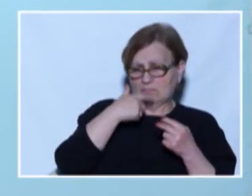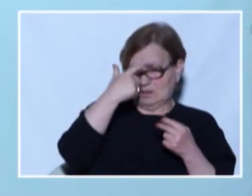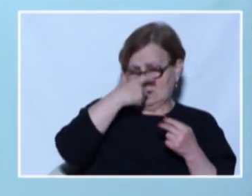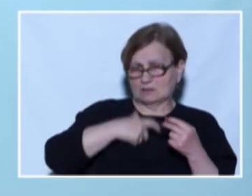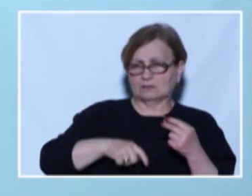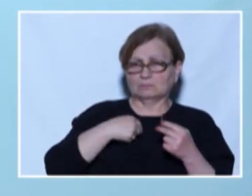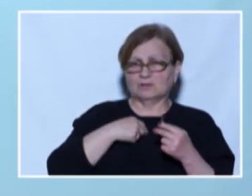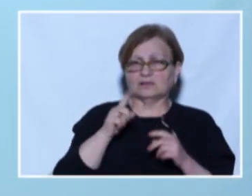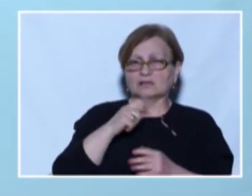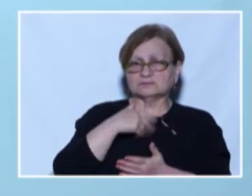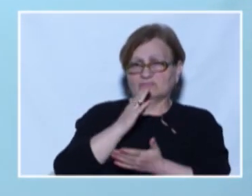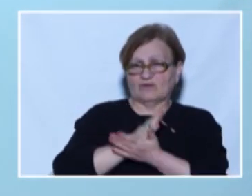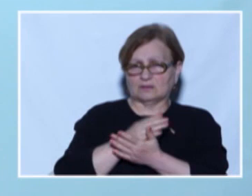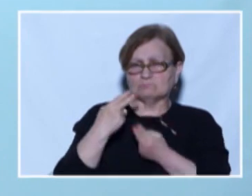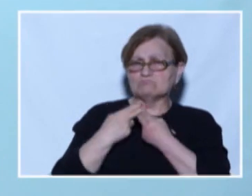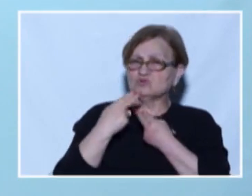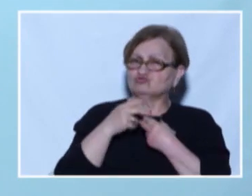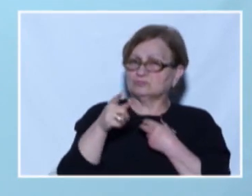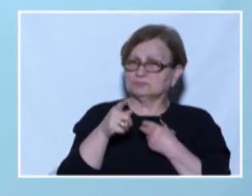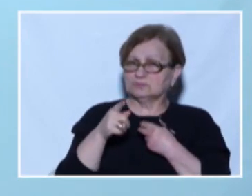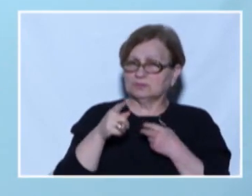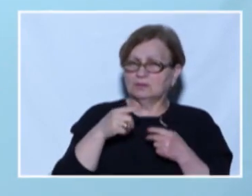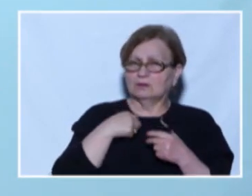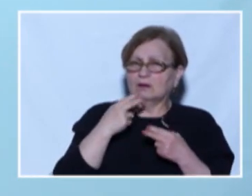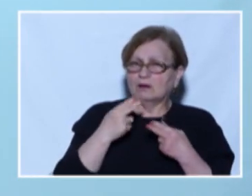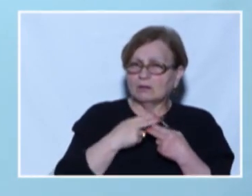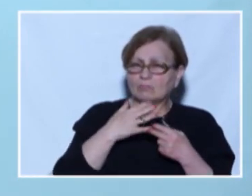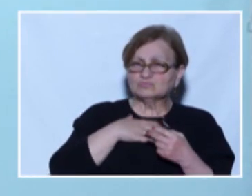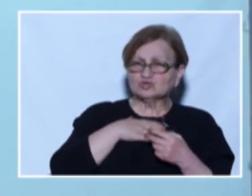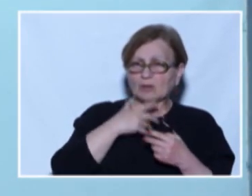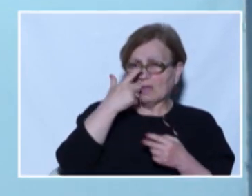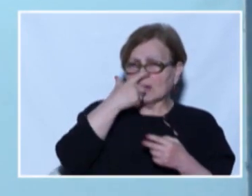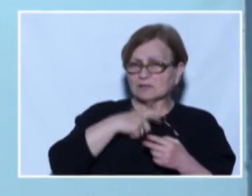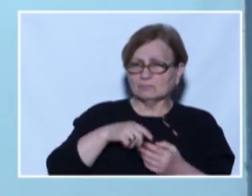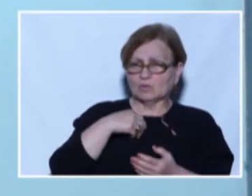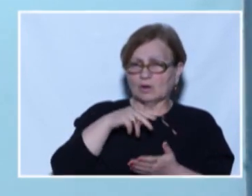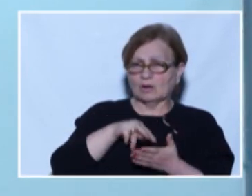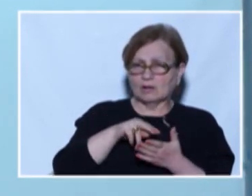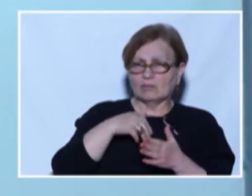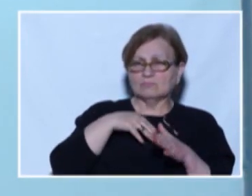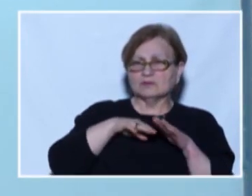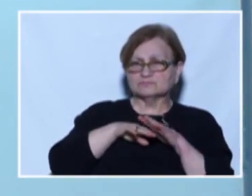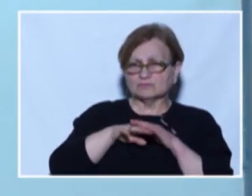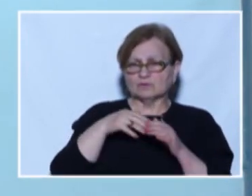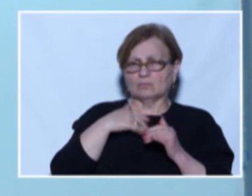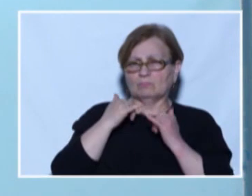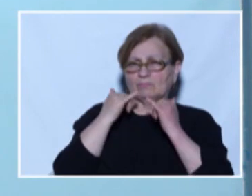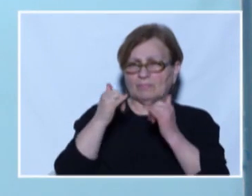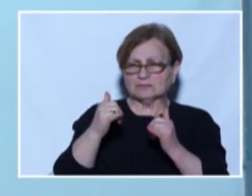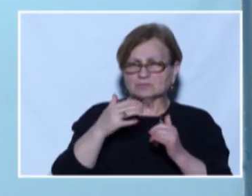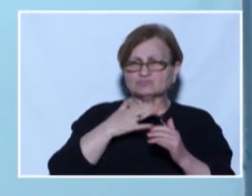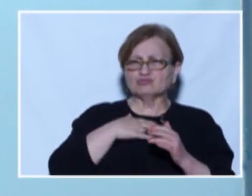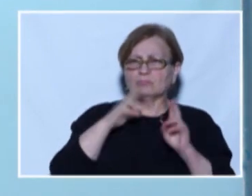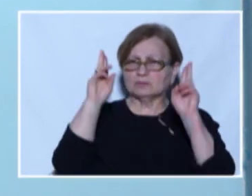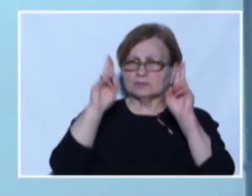ვინც და რაც ვარ. მიშლის ხელს რომ ჩემი ღირებულებები შევინახო, პატივი ვცემათ, ჩემი